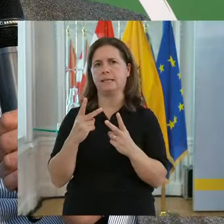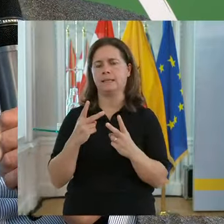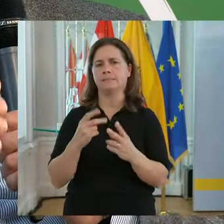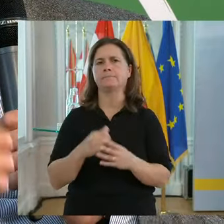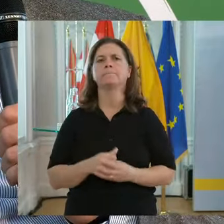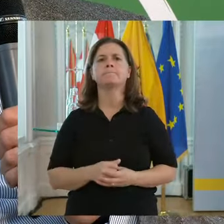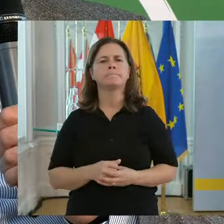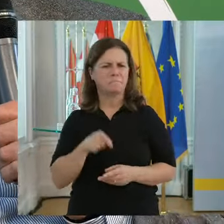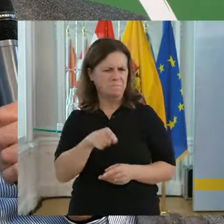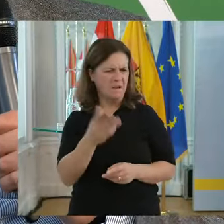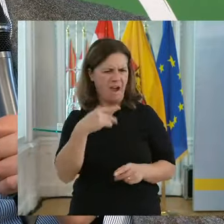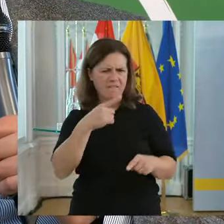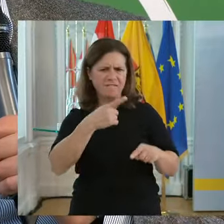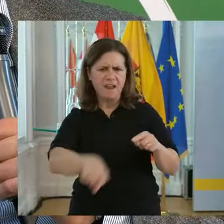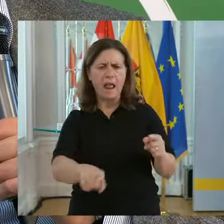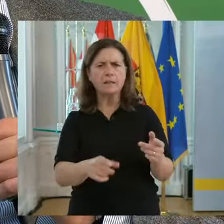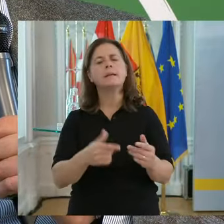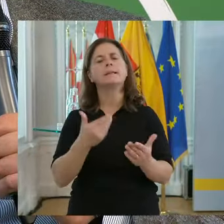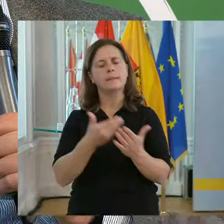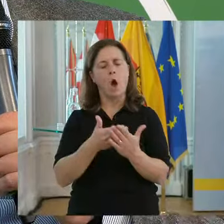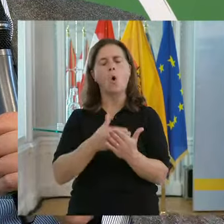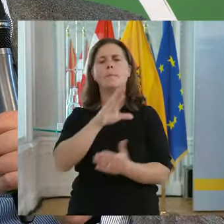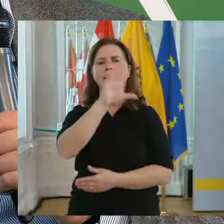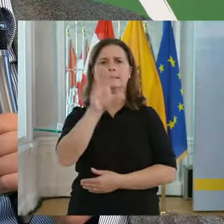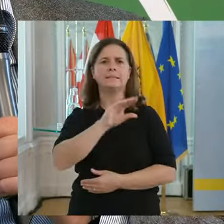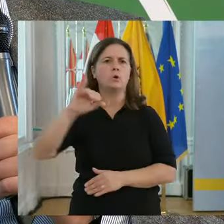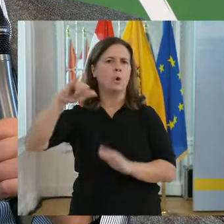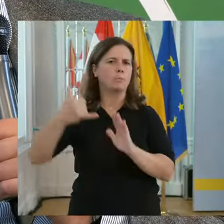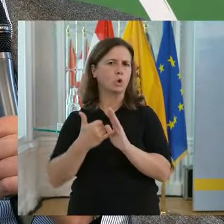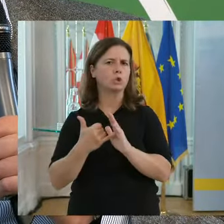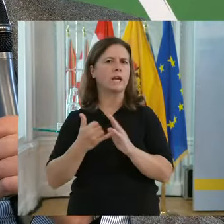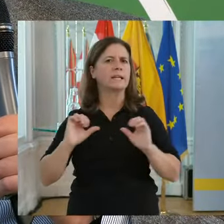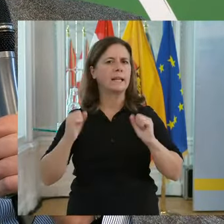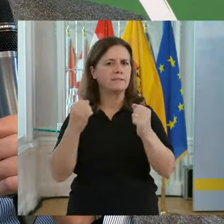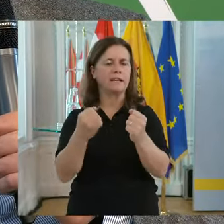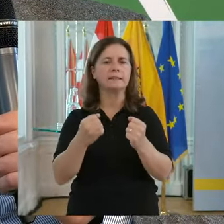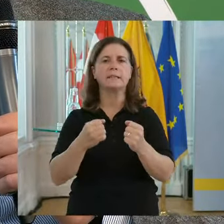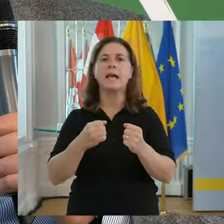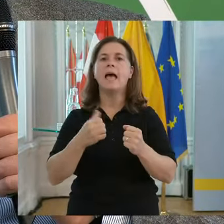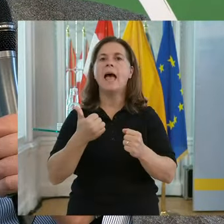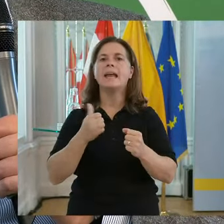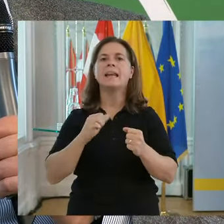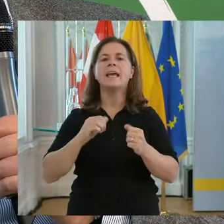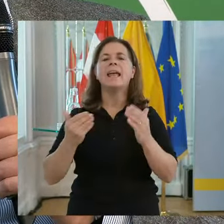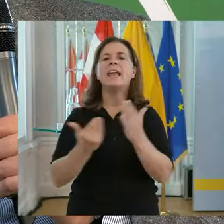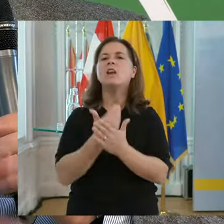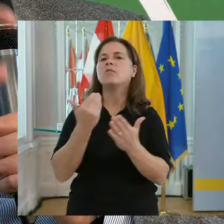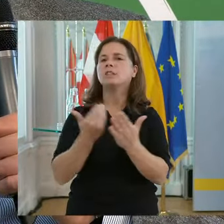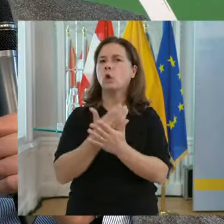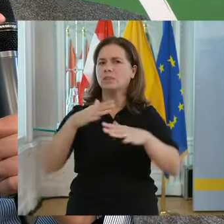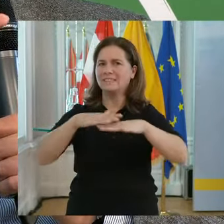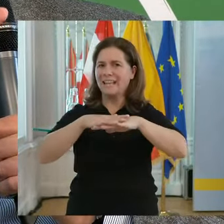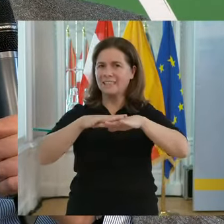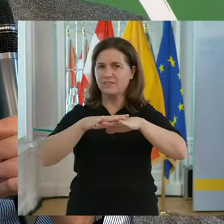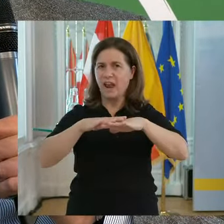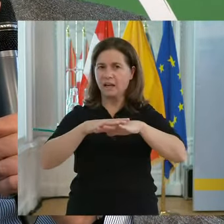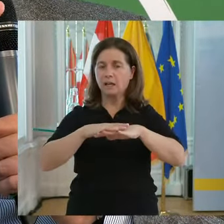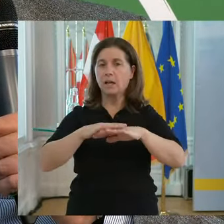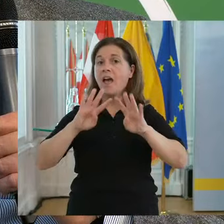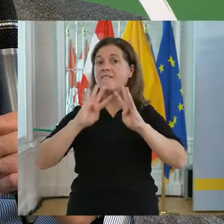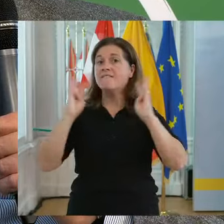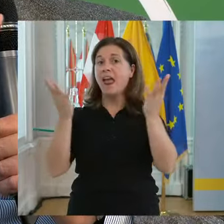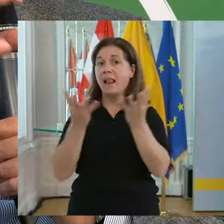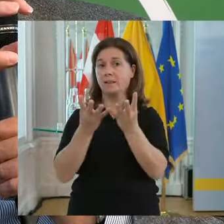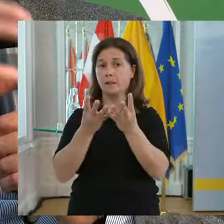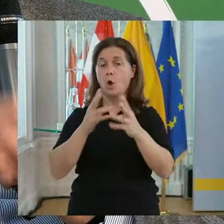das gefehlt hat, haben wir Zero Project entwickelt. Das ist ein Innovationsnetzwerk. Wir sind global aufgestellt. Österreichische